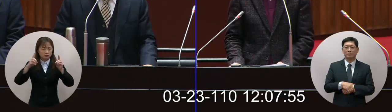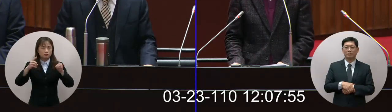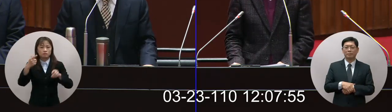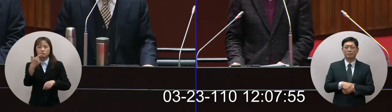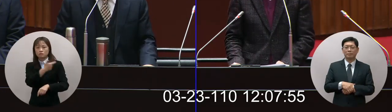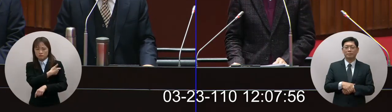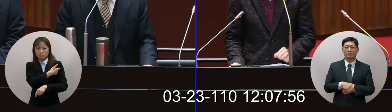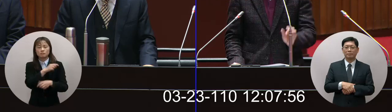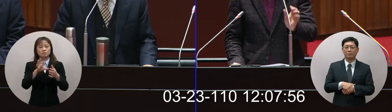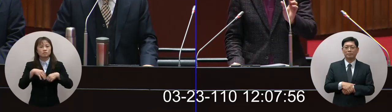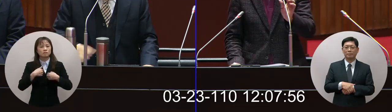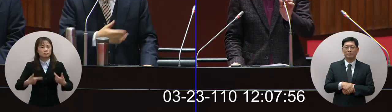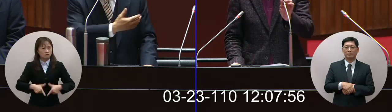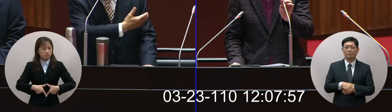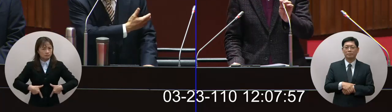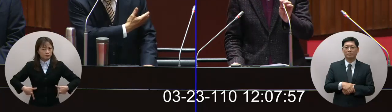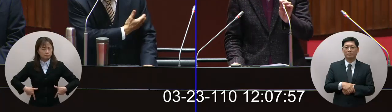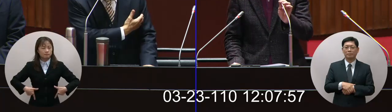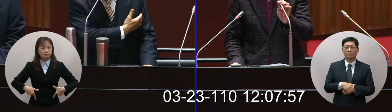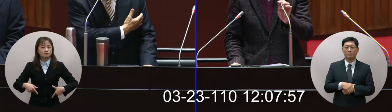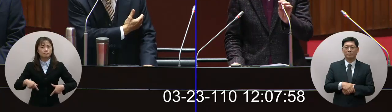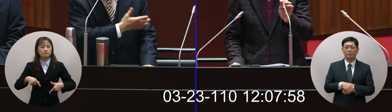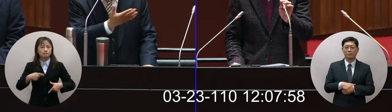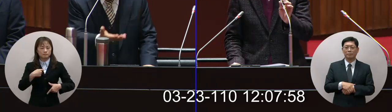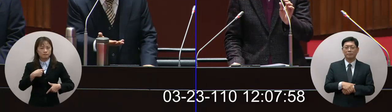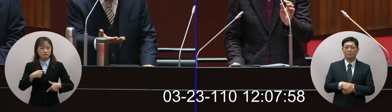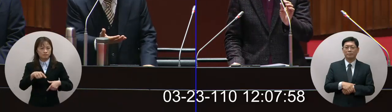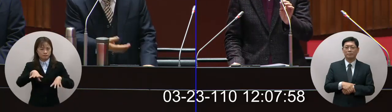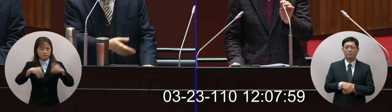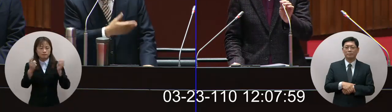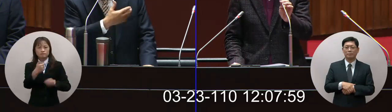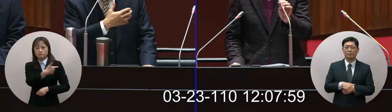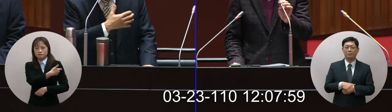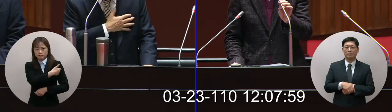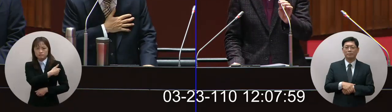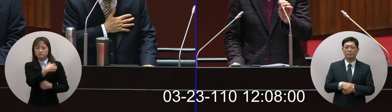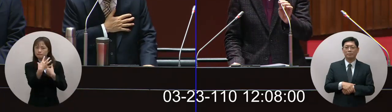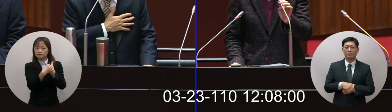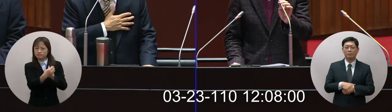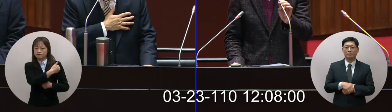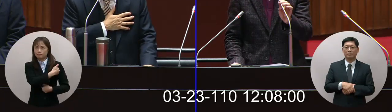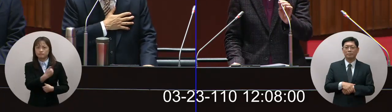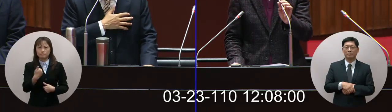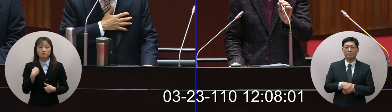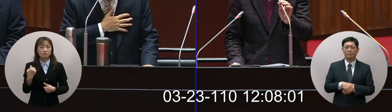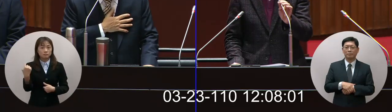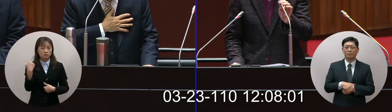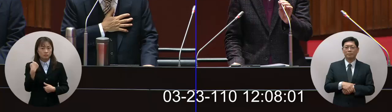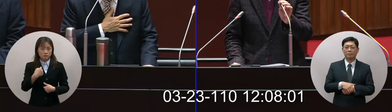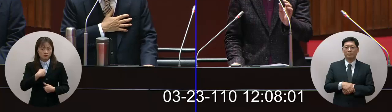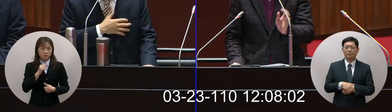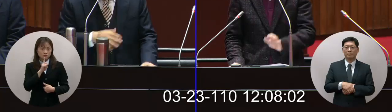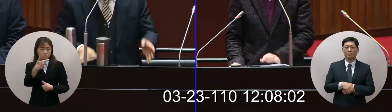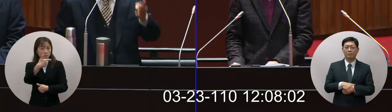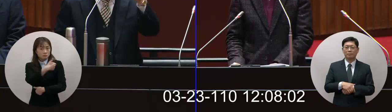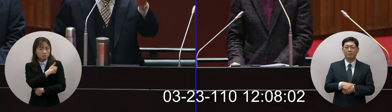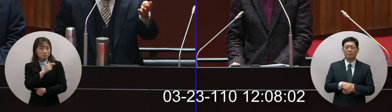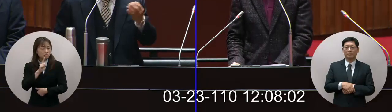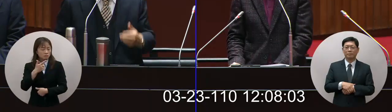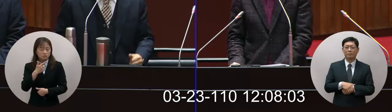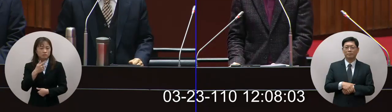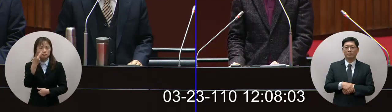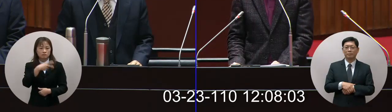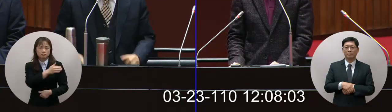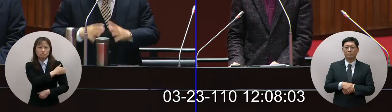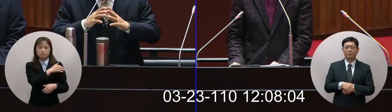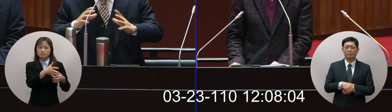先给国人同胞说，政府进口疫苗请安心。所以昨天不是只有我率先施打，陈部长